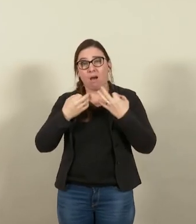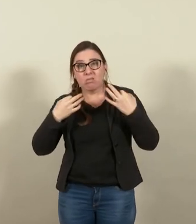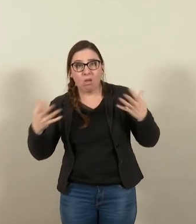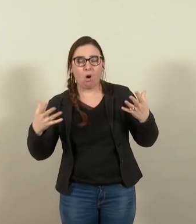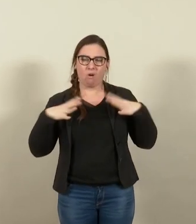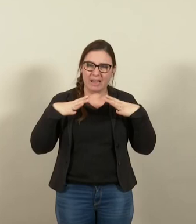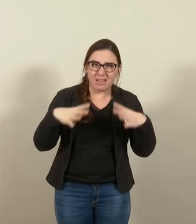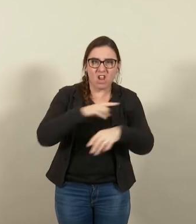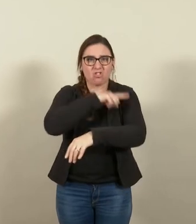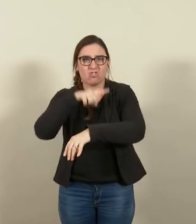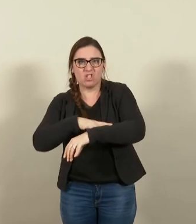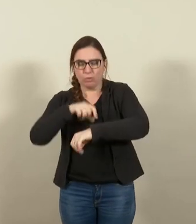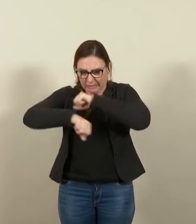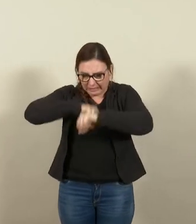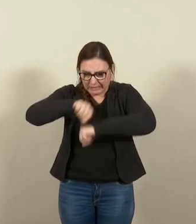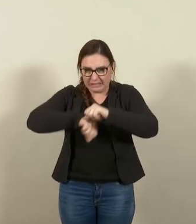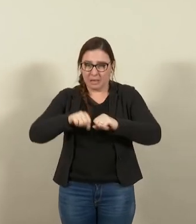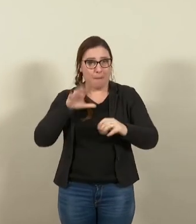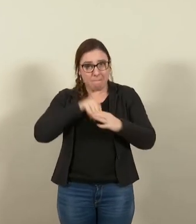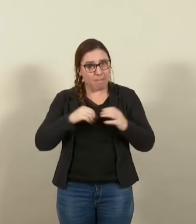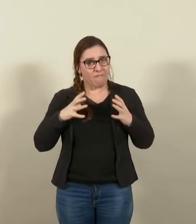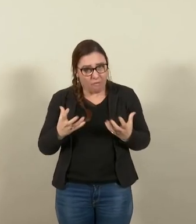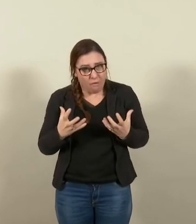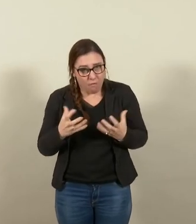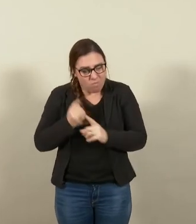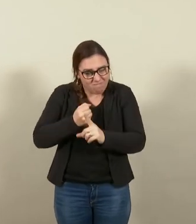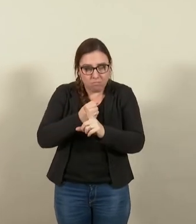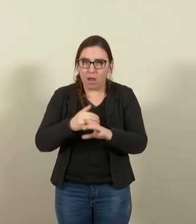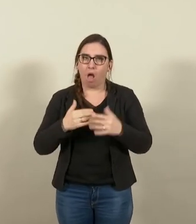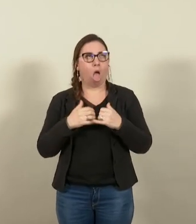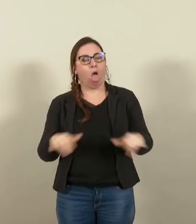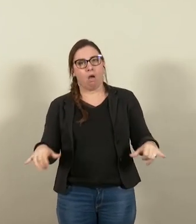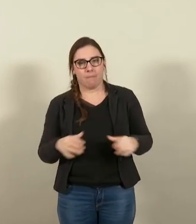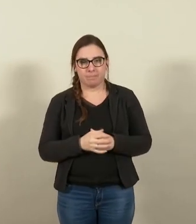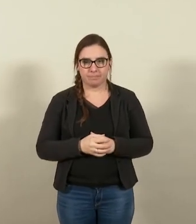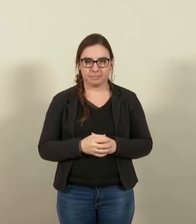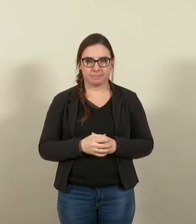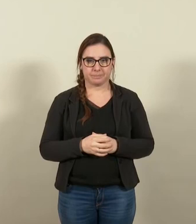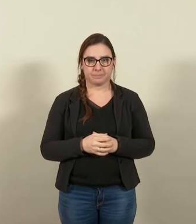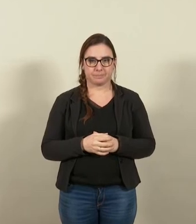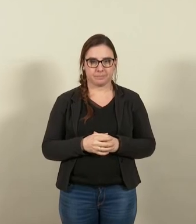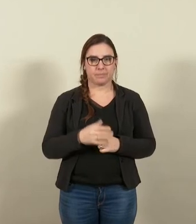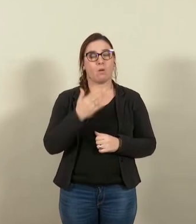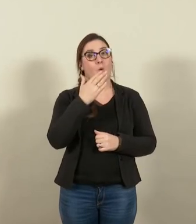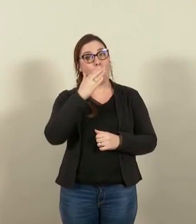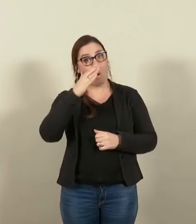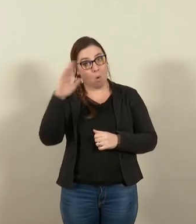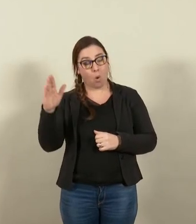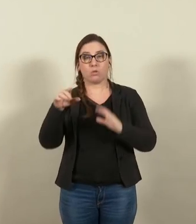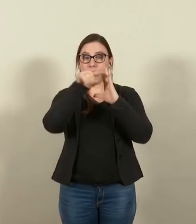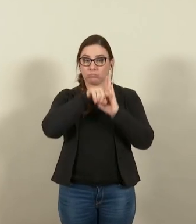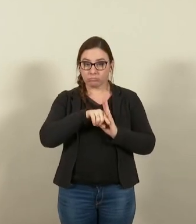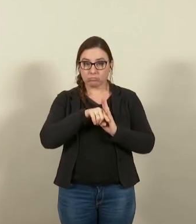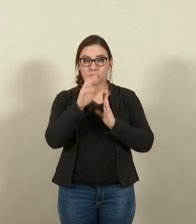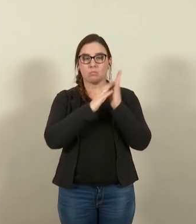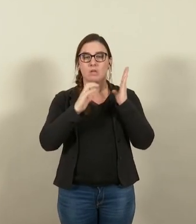et de l'énergie pour d'autres sujets malgré leur volonté et enfin un un autre point qui qui me paraît aussi